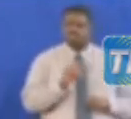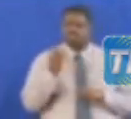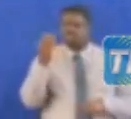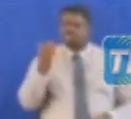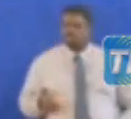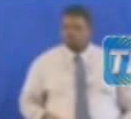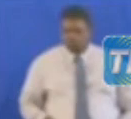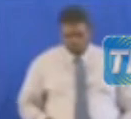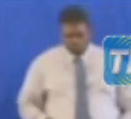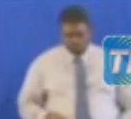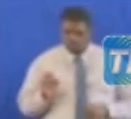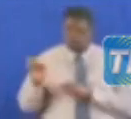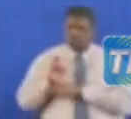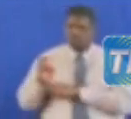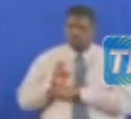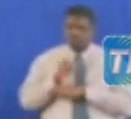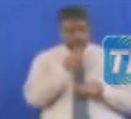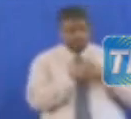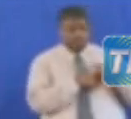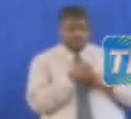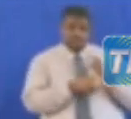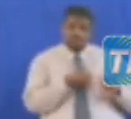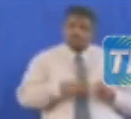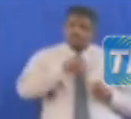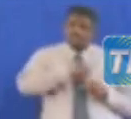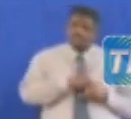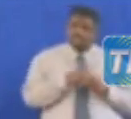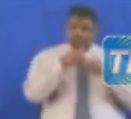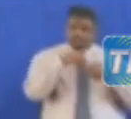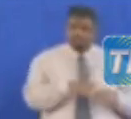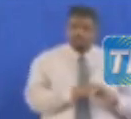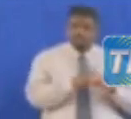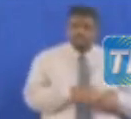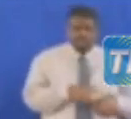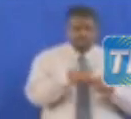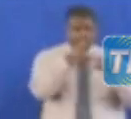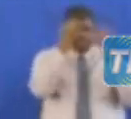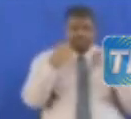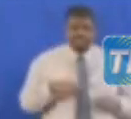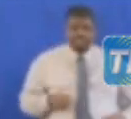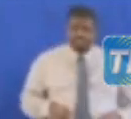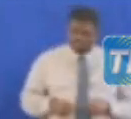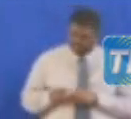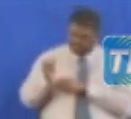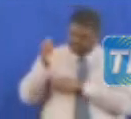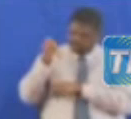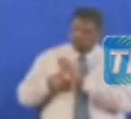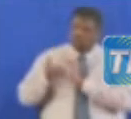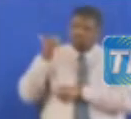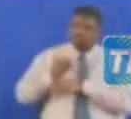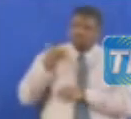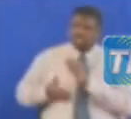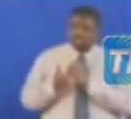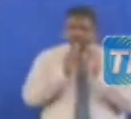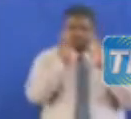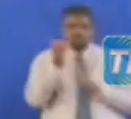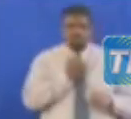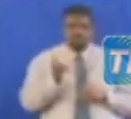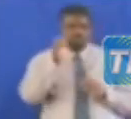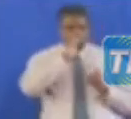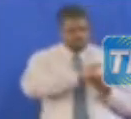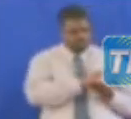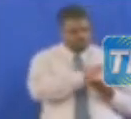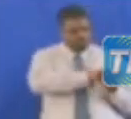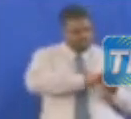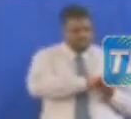159.05. Kusimamia mradi wa uendelezaji wa bonde la mto Msimbazi, kuanza ujenzi wa miundombinu ya msingi ya